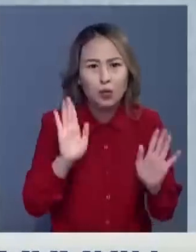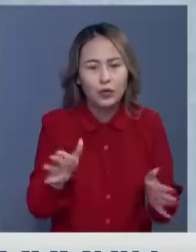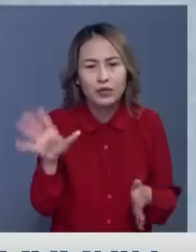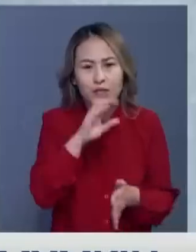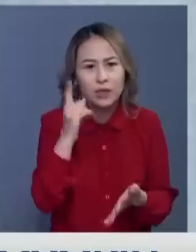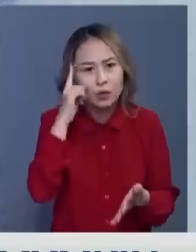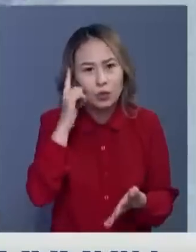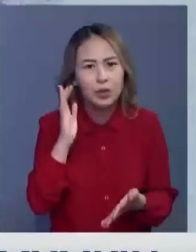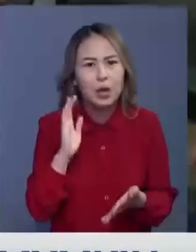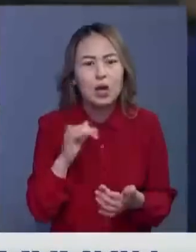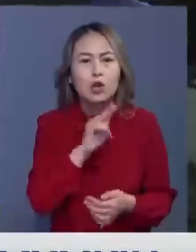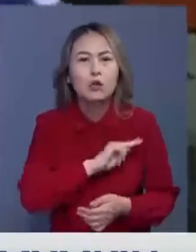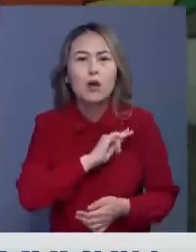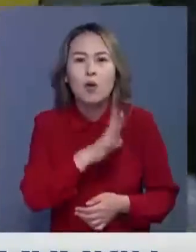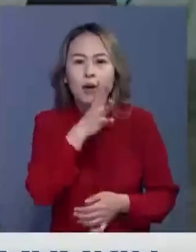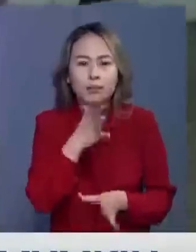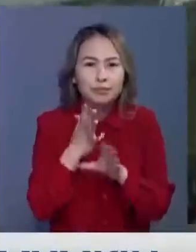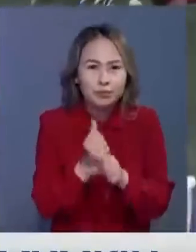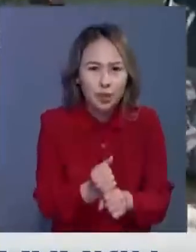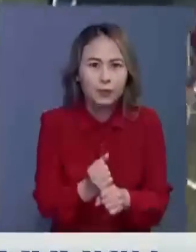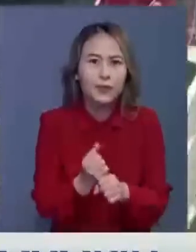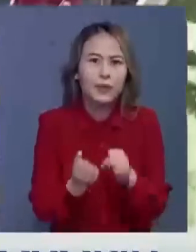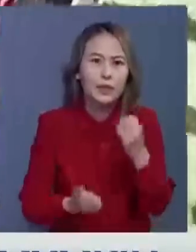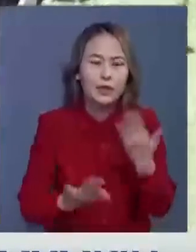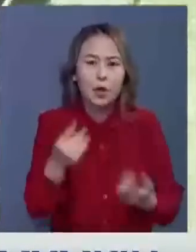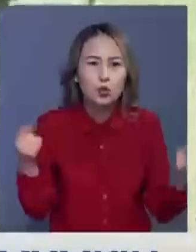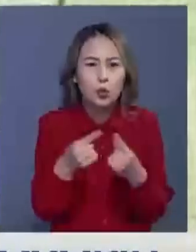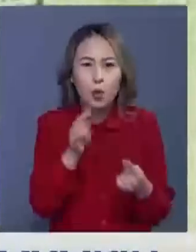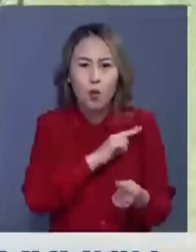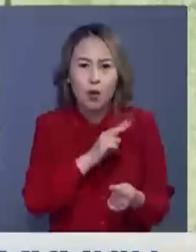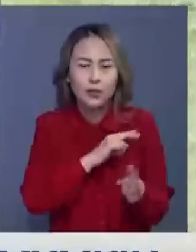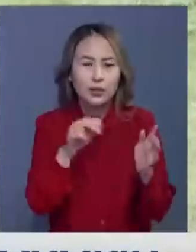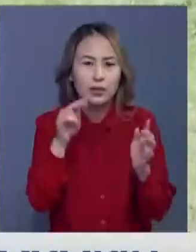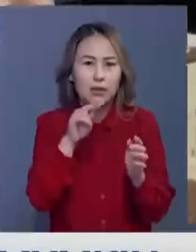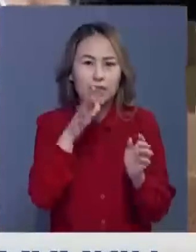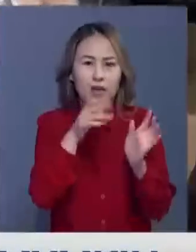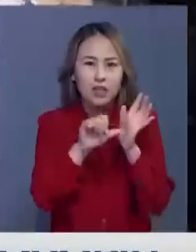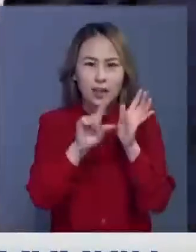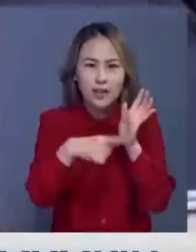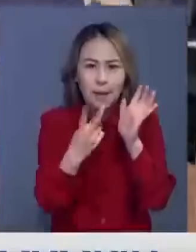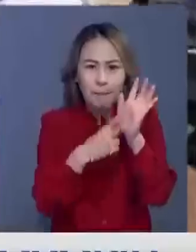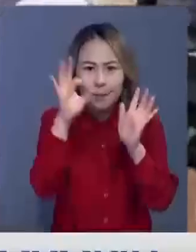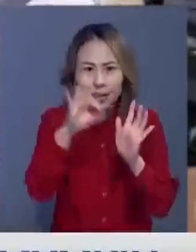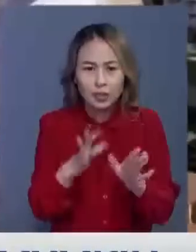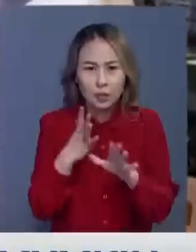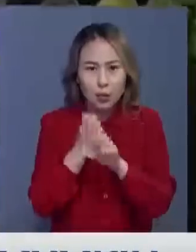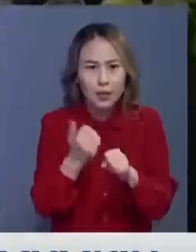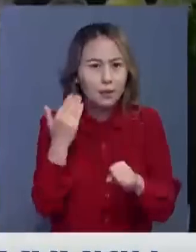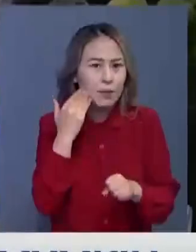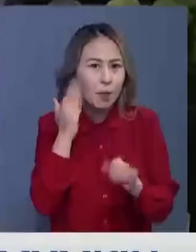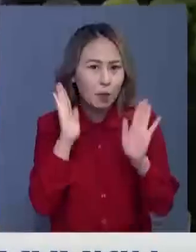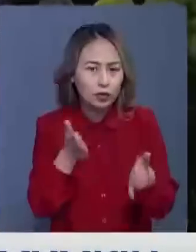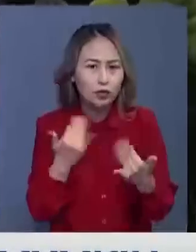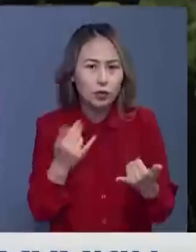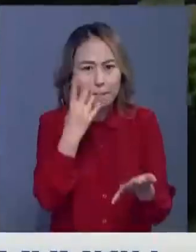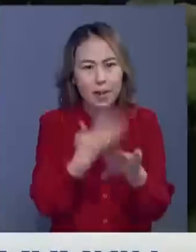дейді мамандар. Ол жұмыс уақытының қысқаруы. Егер бастапқыда жұмыс уақыты 6,5%-ке қысқарды деп болжанса,